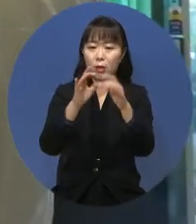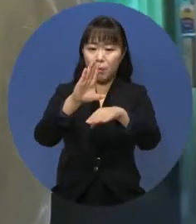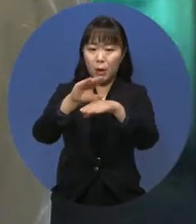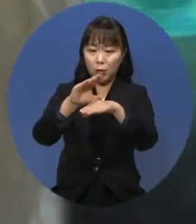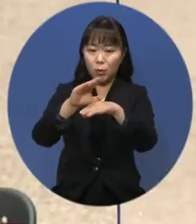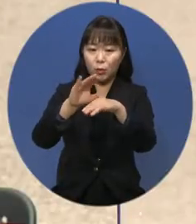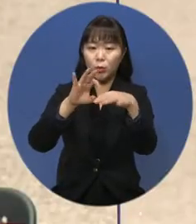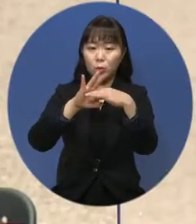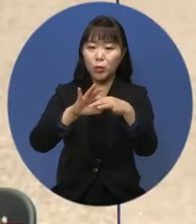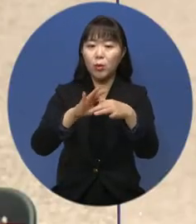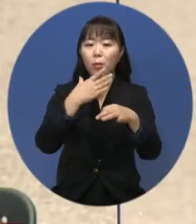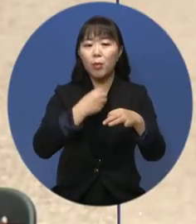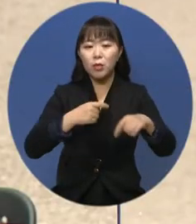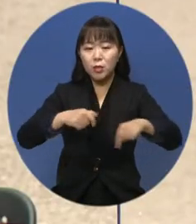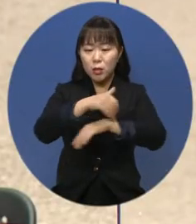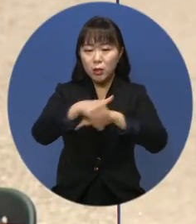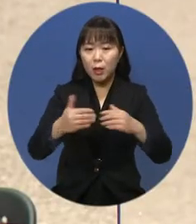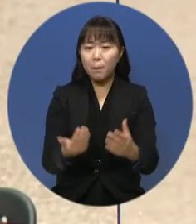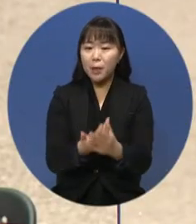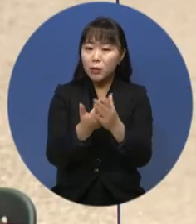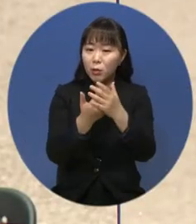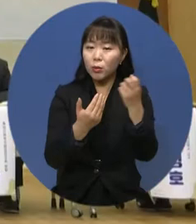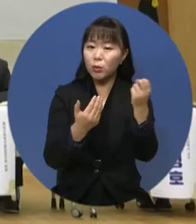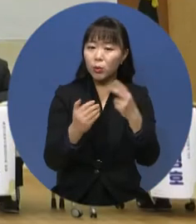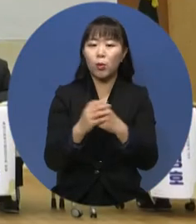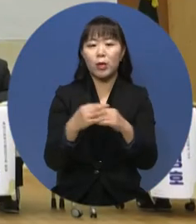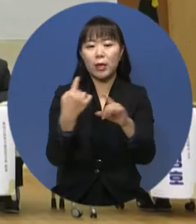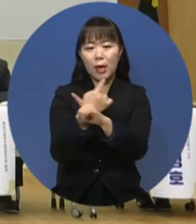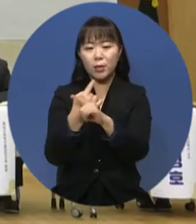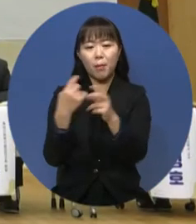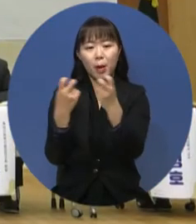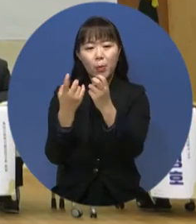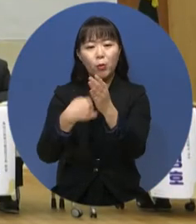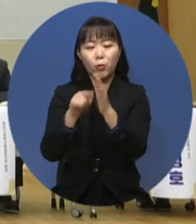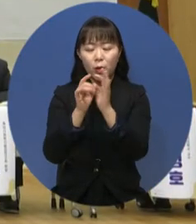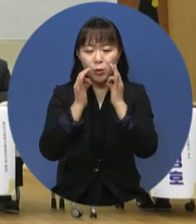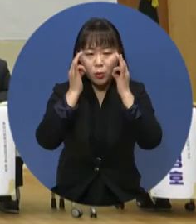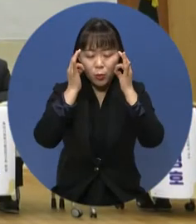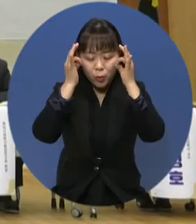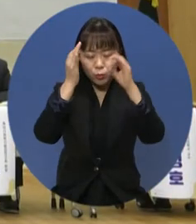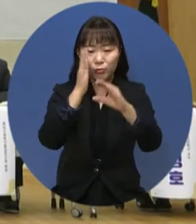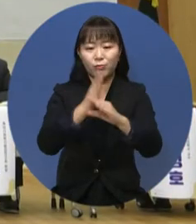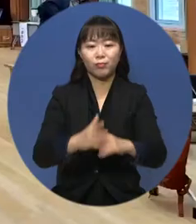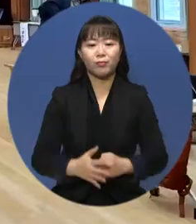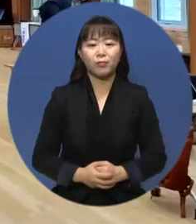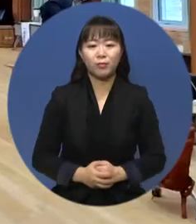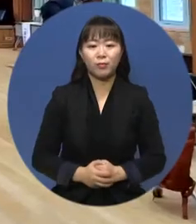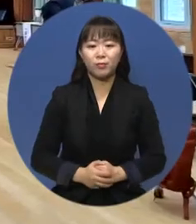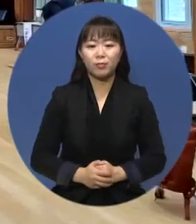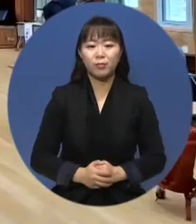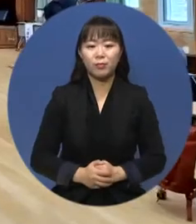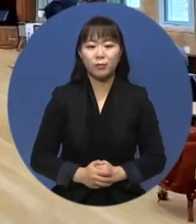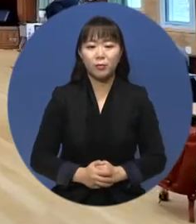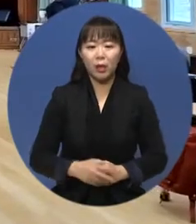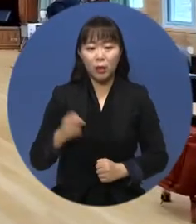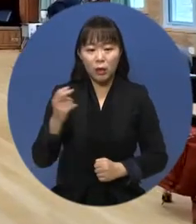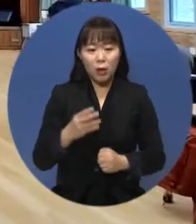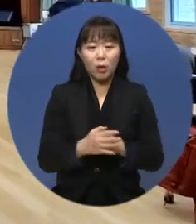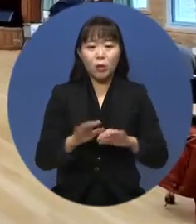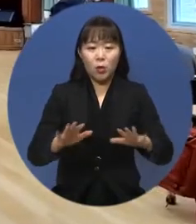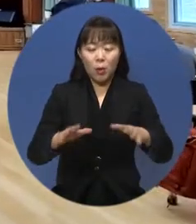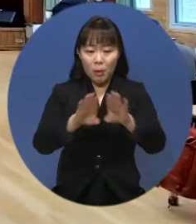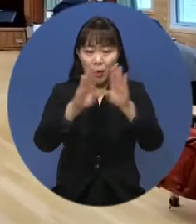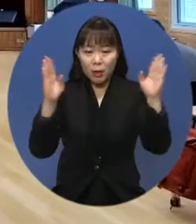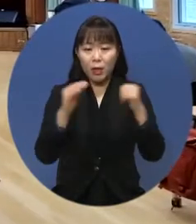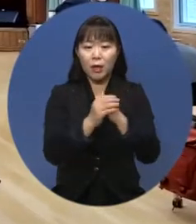접목해 복지정책 의 발전과 개선 방안을 위한 노력을 아끼지 않고 있습니다 한편 이번